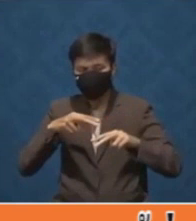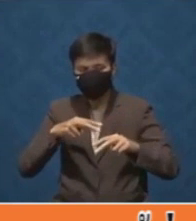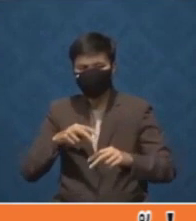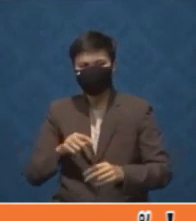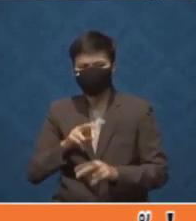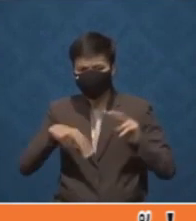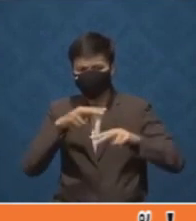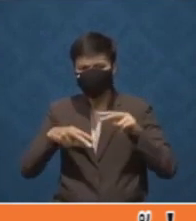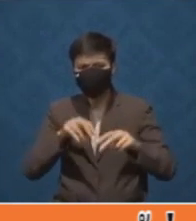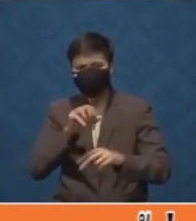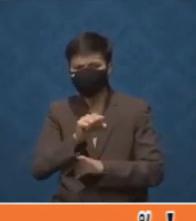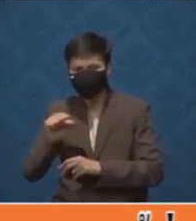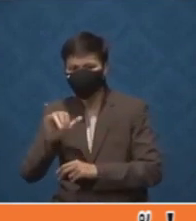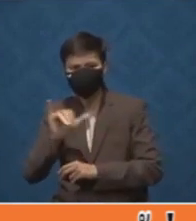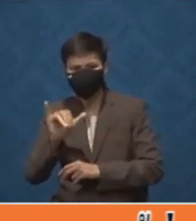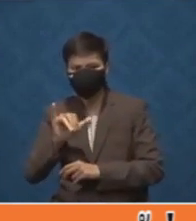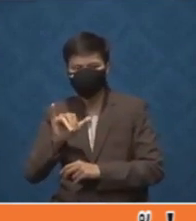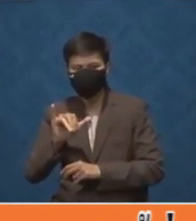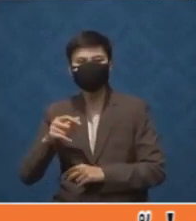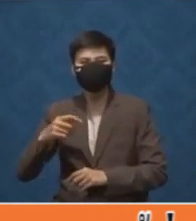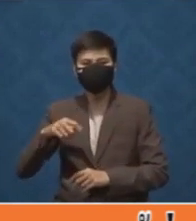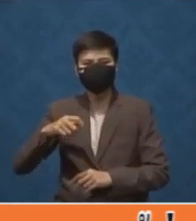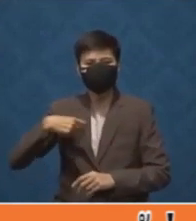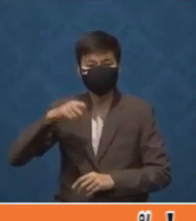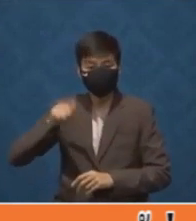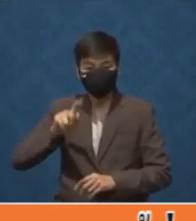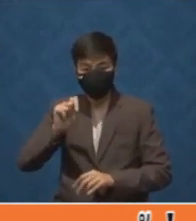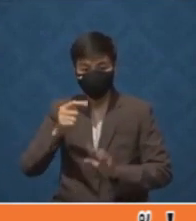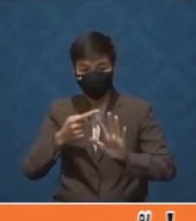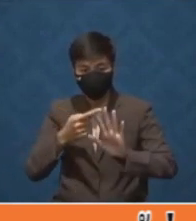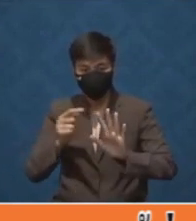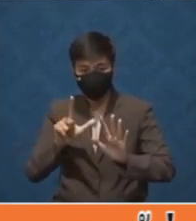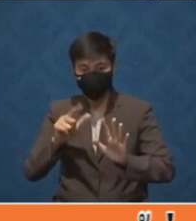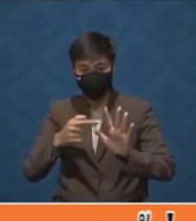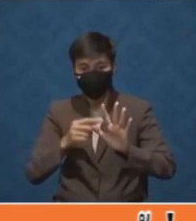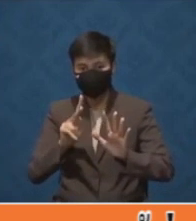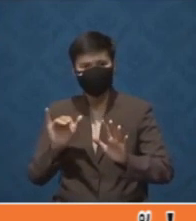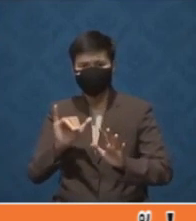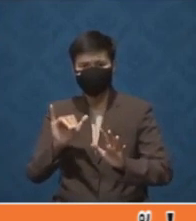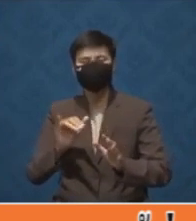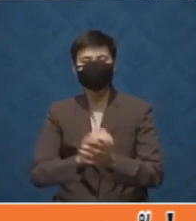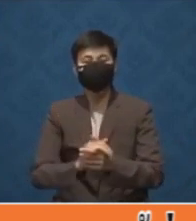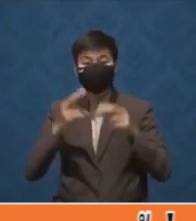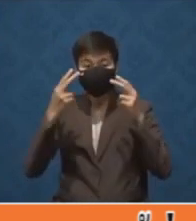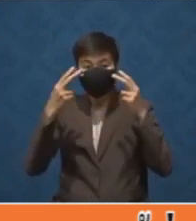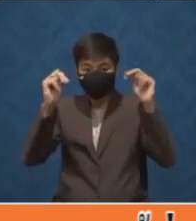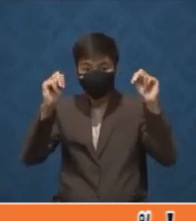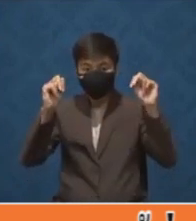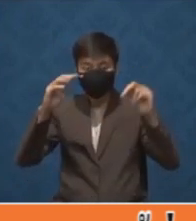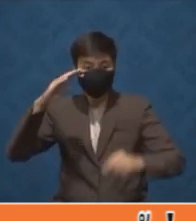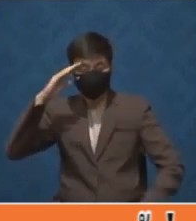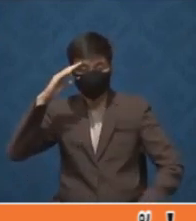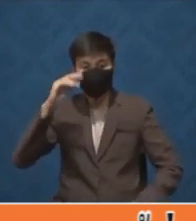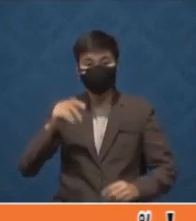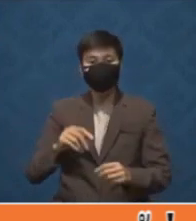รและองค์กรตุลาการเป็นอย่างมากส่งผลให้ในทางปฏิบัตินายกรัฐมนตรีและคณะรัฐมน